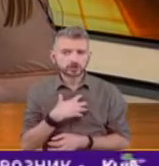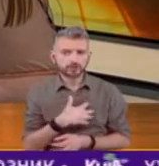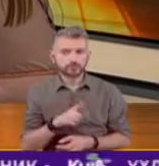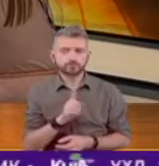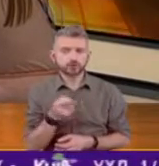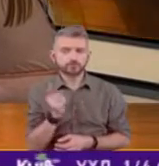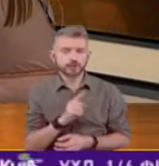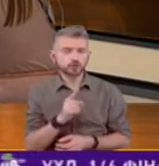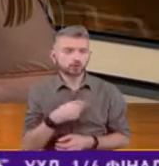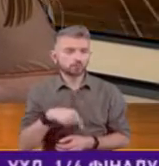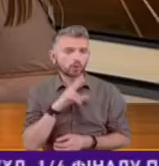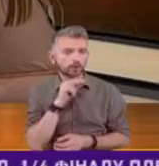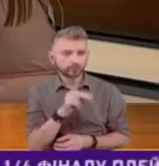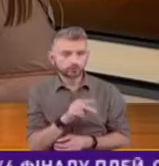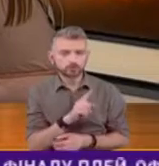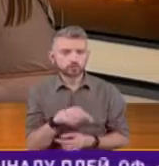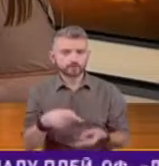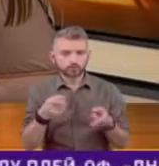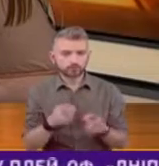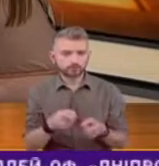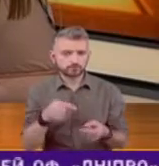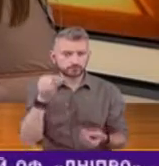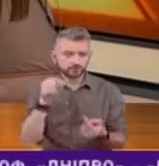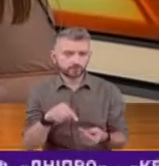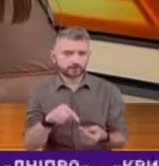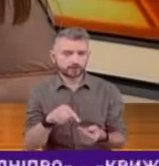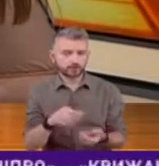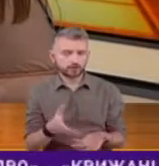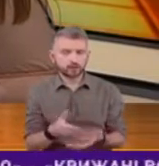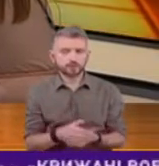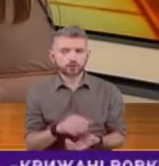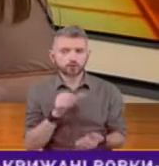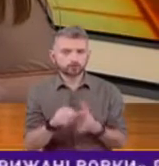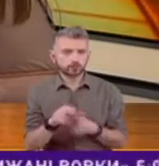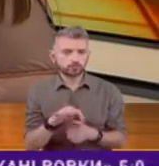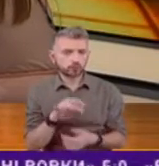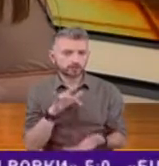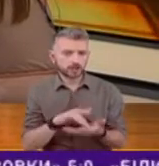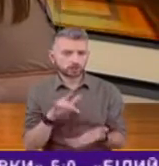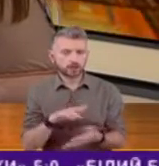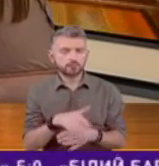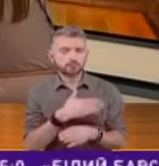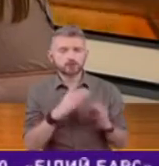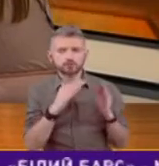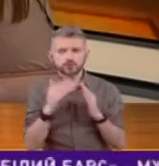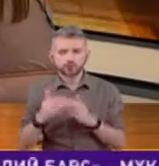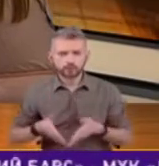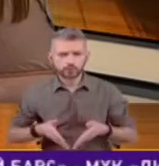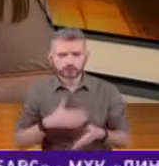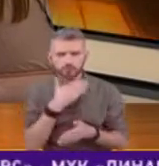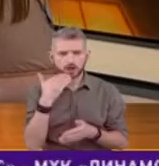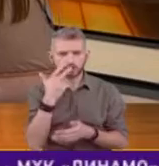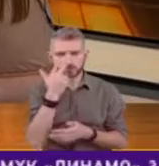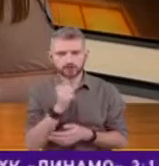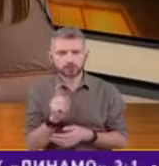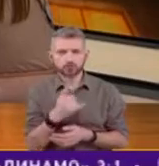щоб те, що ми озвучуємо, відповідало реальному стану речей, про який говорю. Особливо по це, бо міжбудинкові проїзди багато хто звик, що в